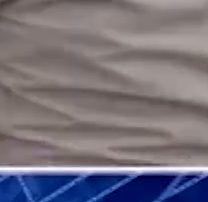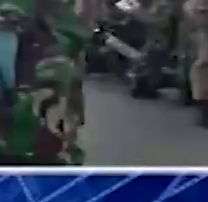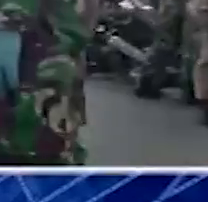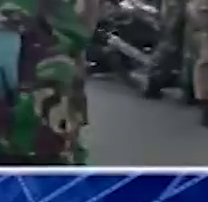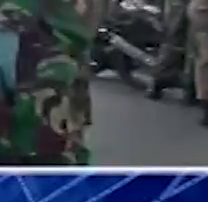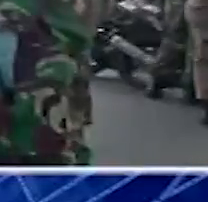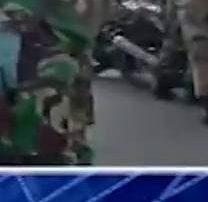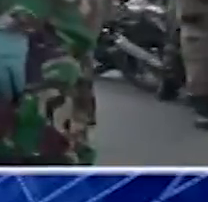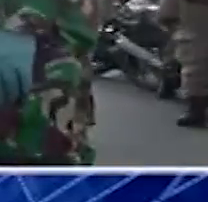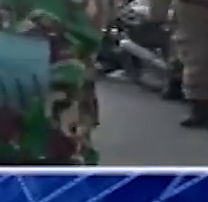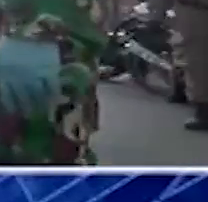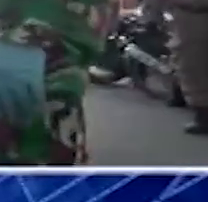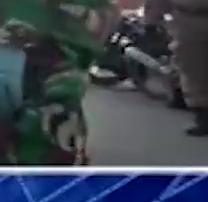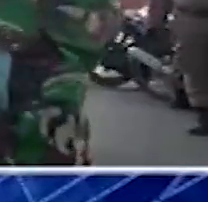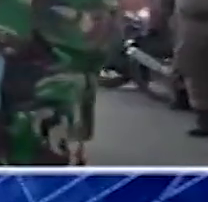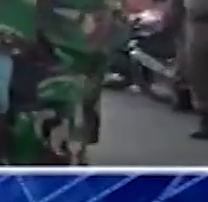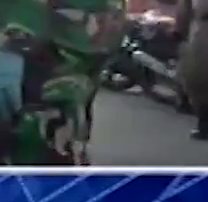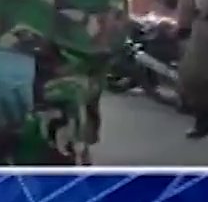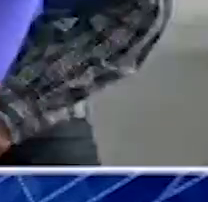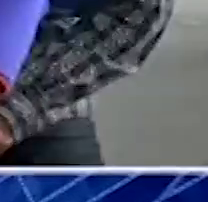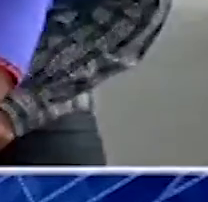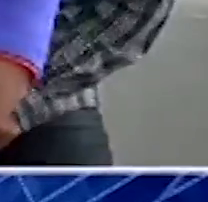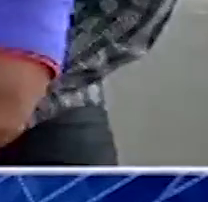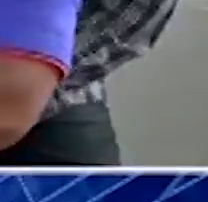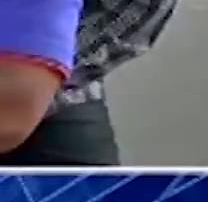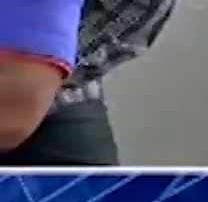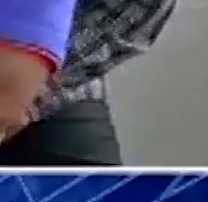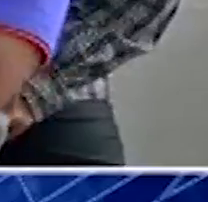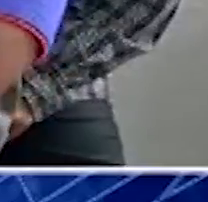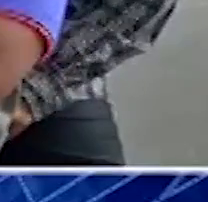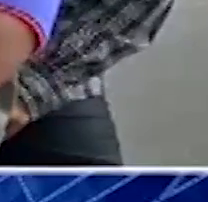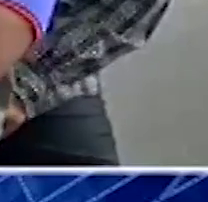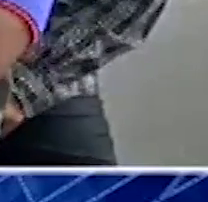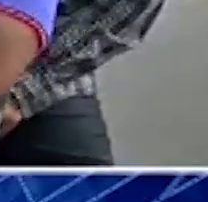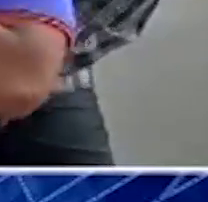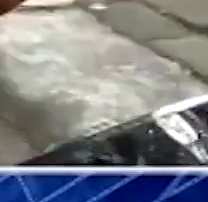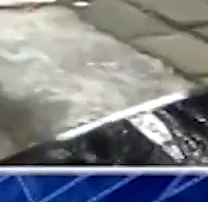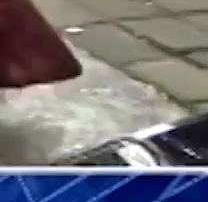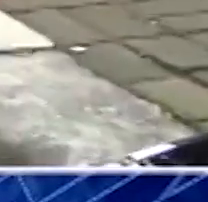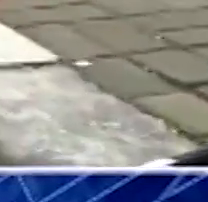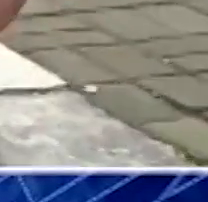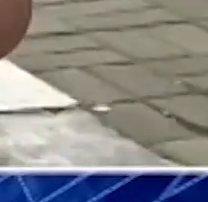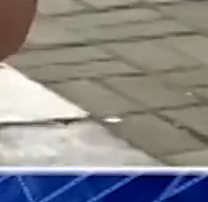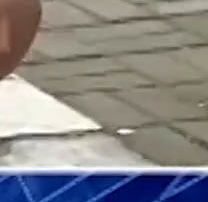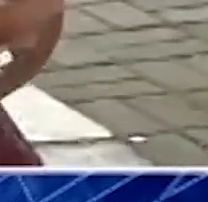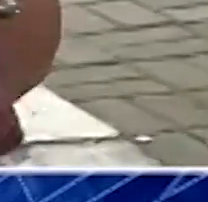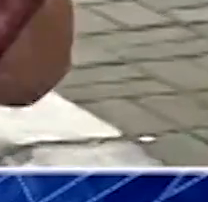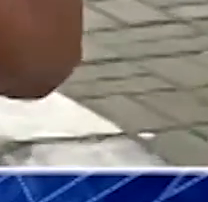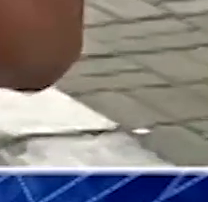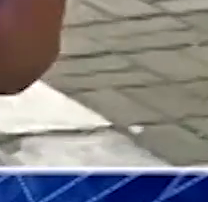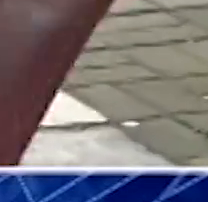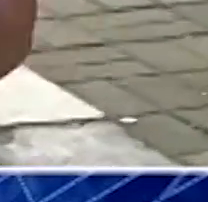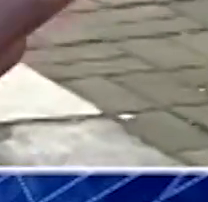kesehatan dan juga himbauan sesuai dengan Pergub dan Kepergub nomor 16 tahun